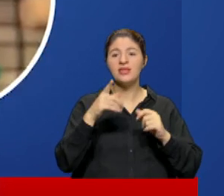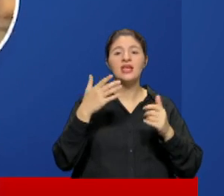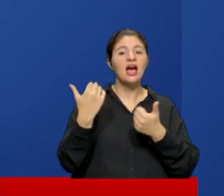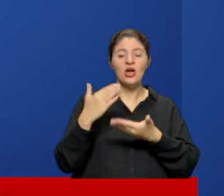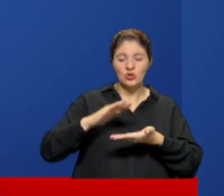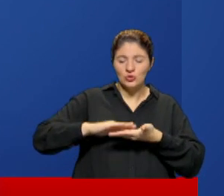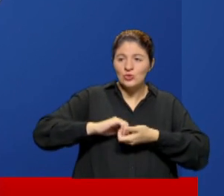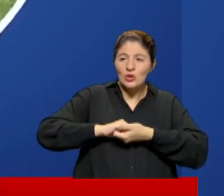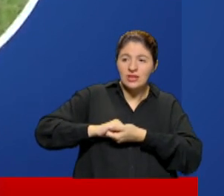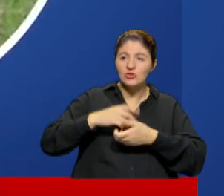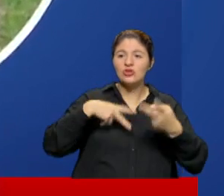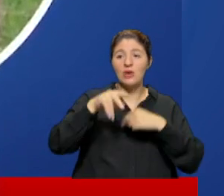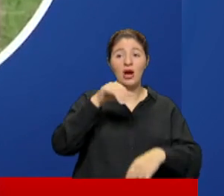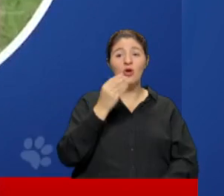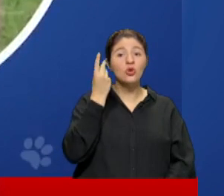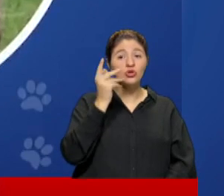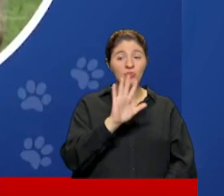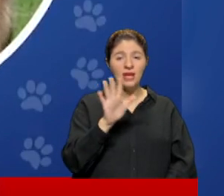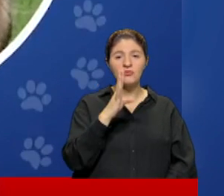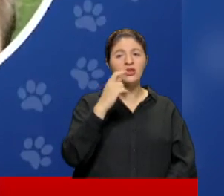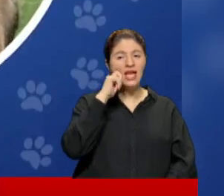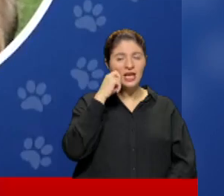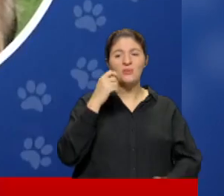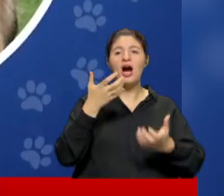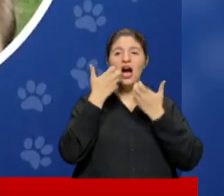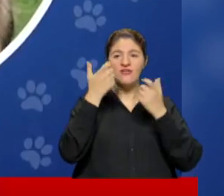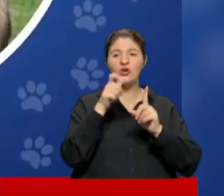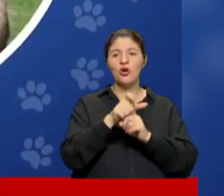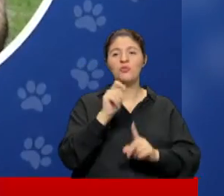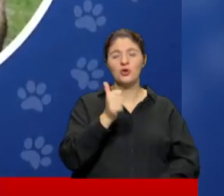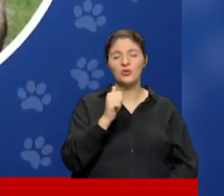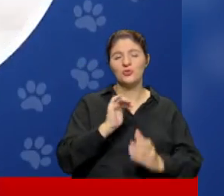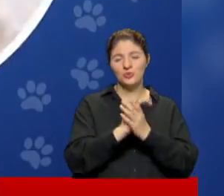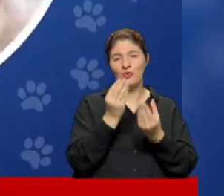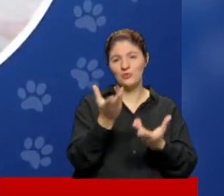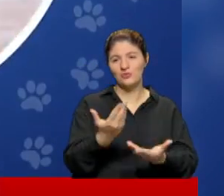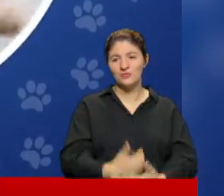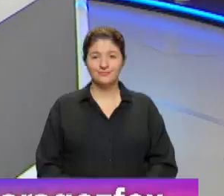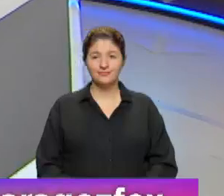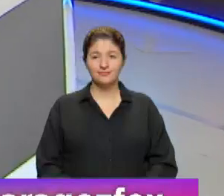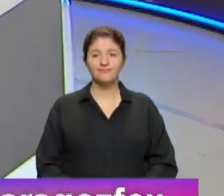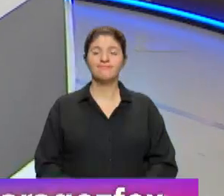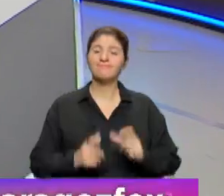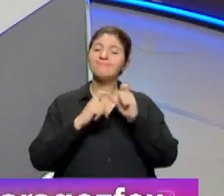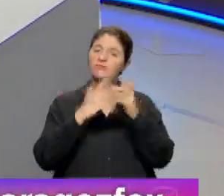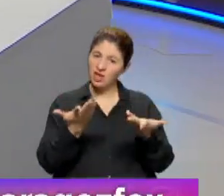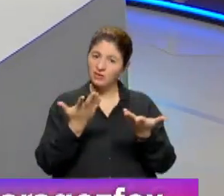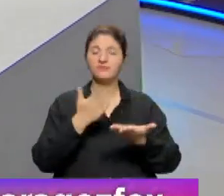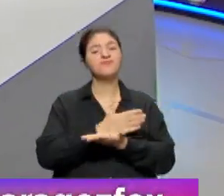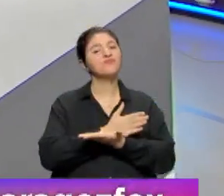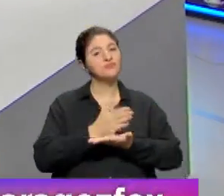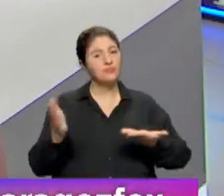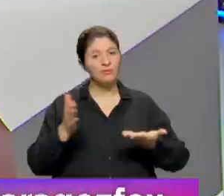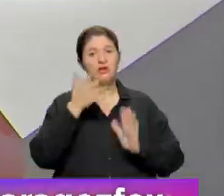dostlarımızın da ulaşım Hakkı olduğunu unutmayalım 4 Ekim hayvanları koruma günü kutlu olsun iyi yol Günaydın devam